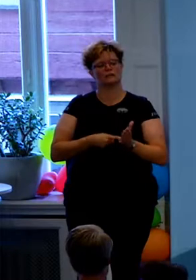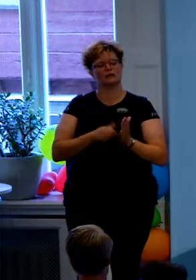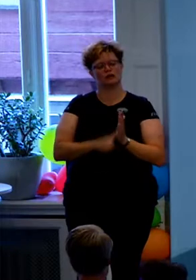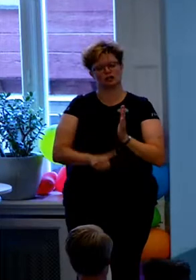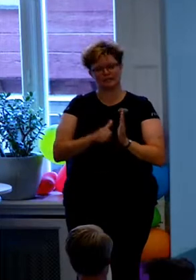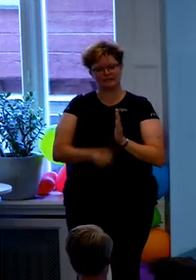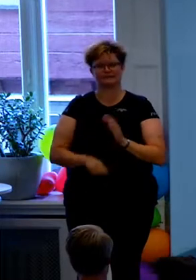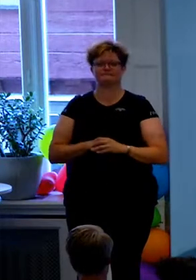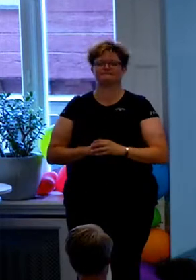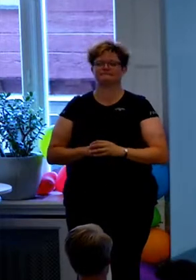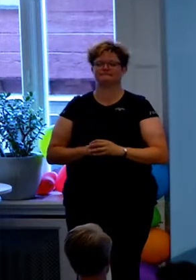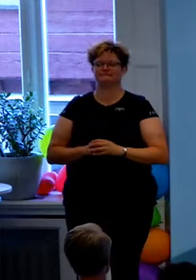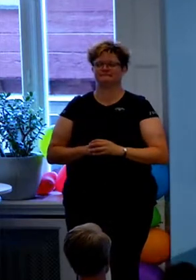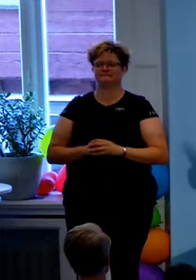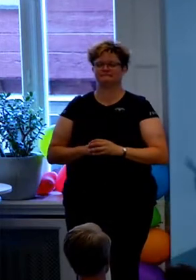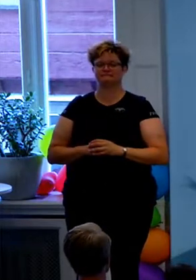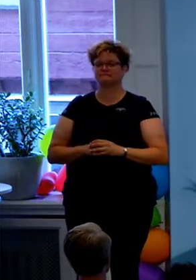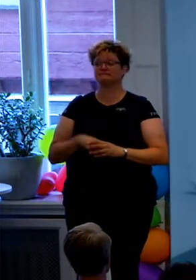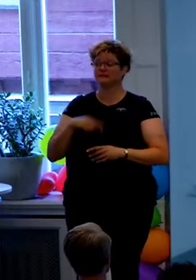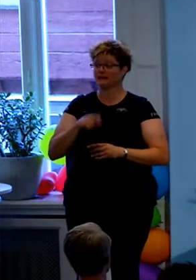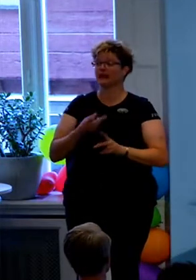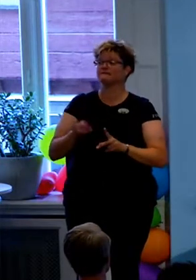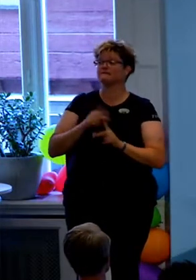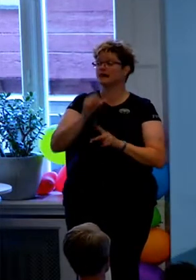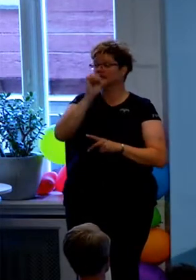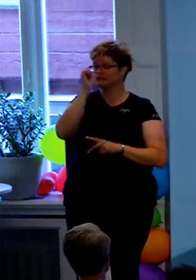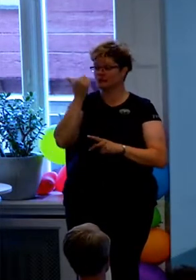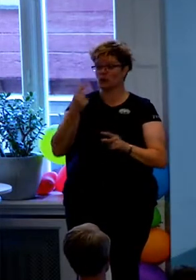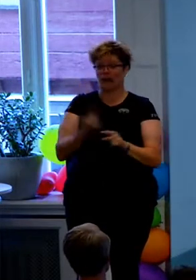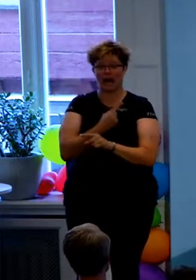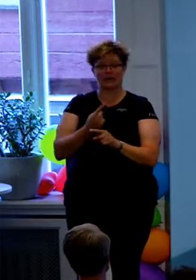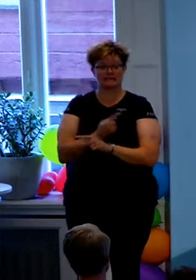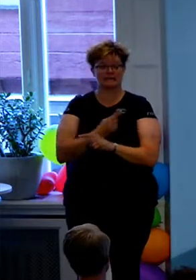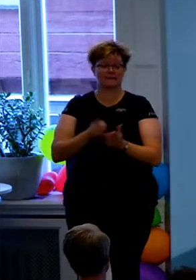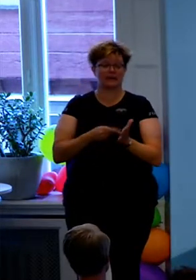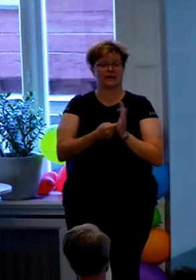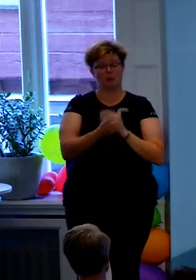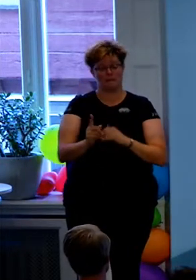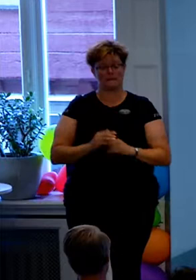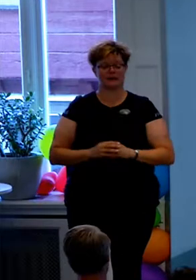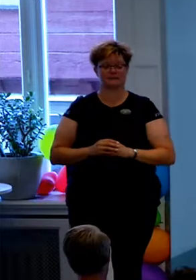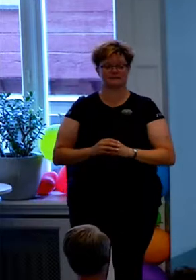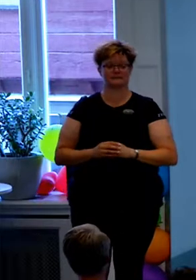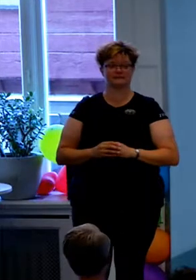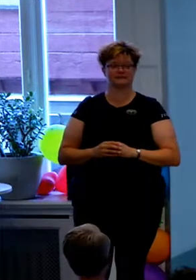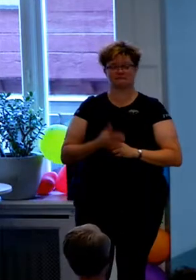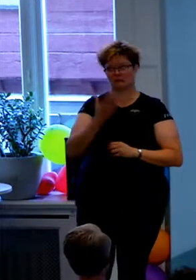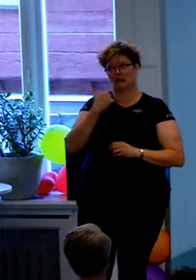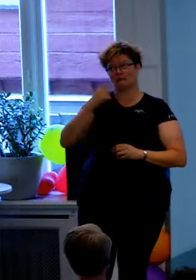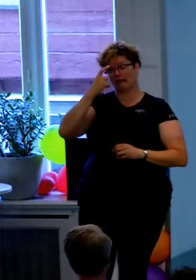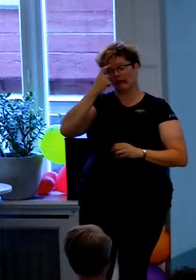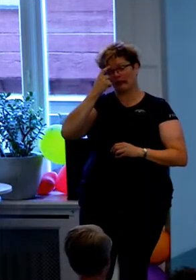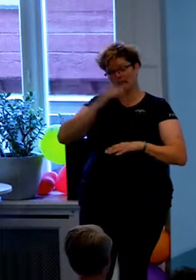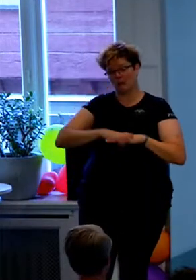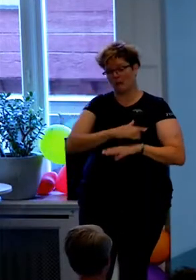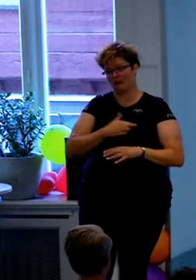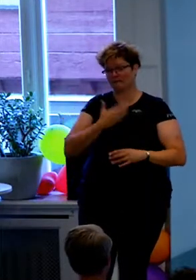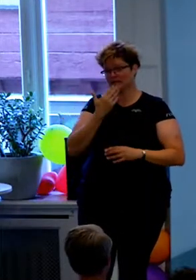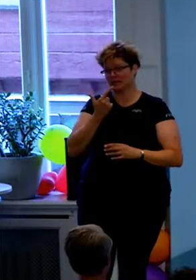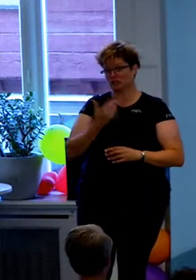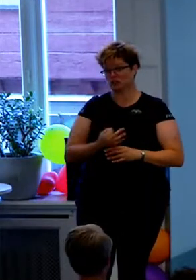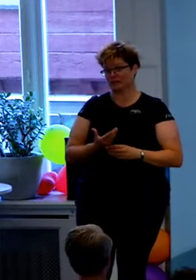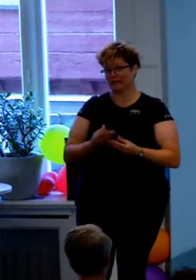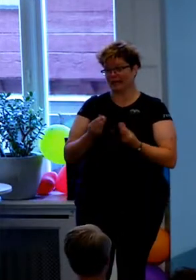yrken. Det var svårast. Ersätter menar man i den här. Och det kan vi ha med oss i tanken. Vad är det för typ